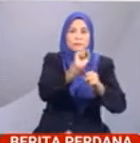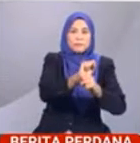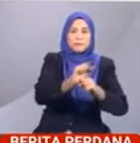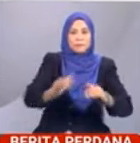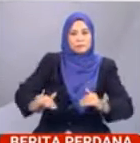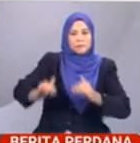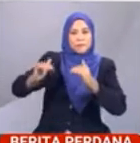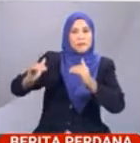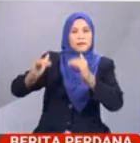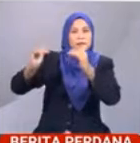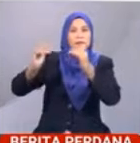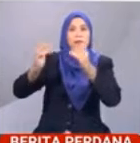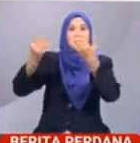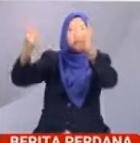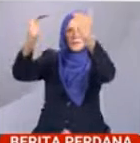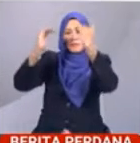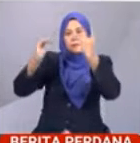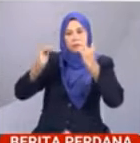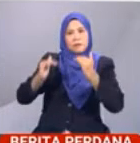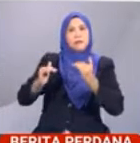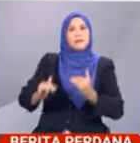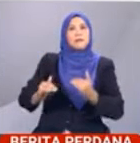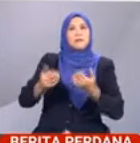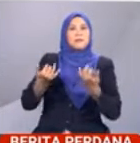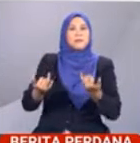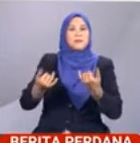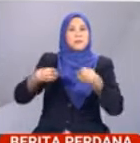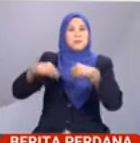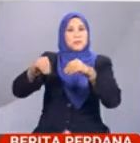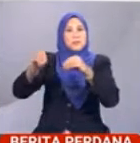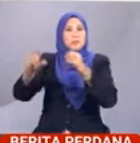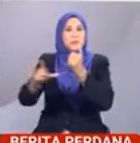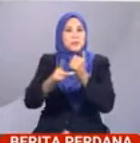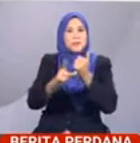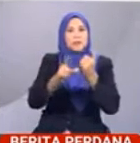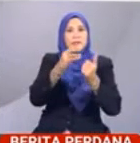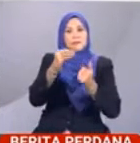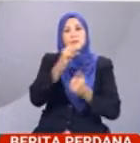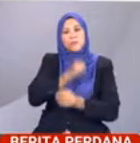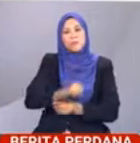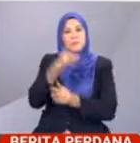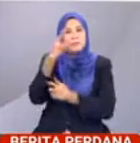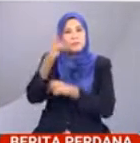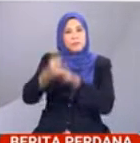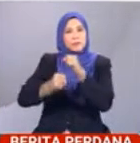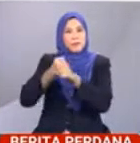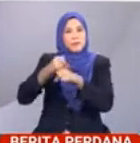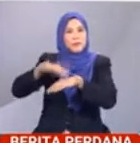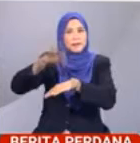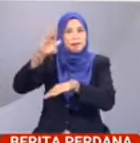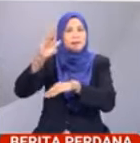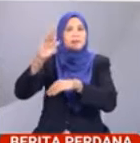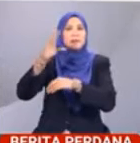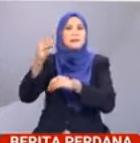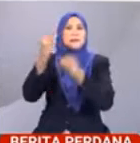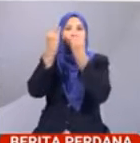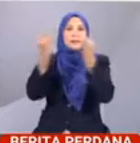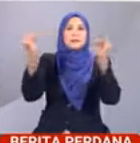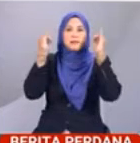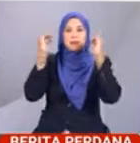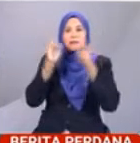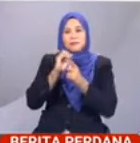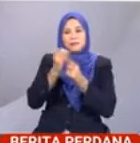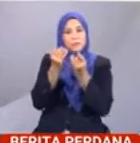peringkat dari penyelia hingga ke pembantu jualan calon mestilah berumur tahun ke atas dan Mempunyai ijazah atau